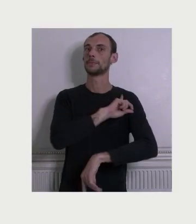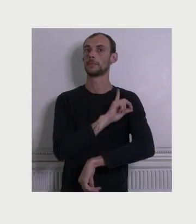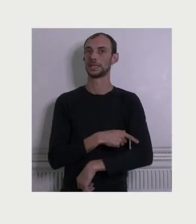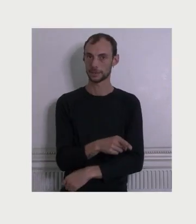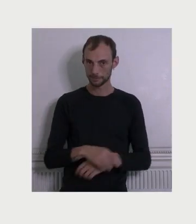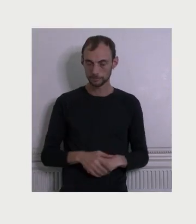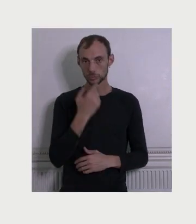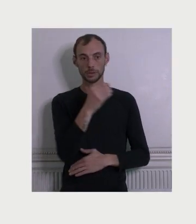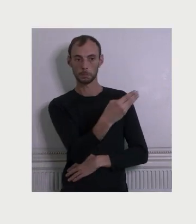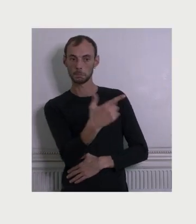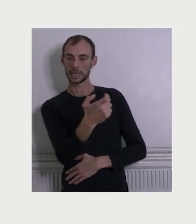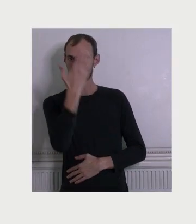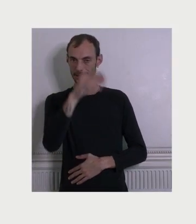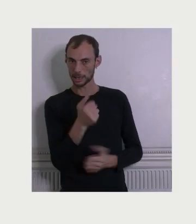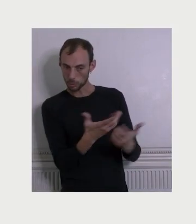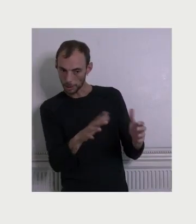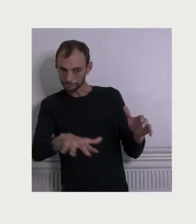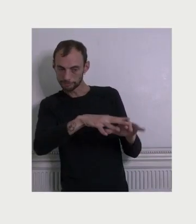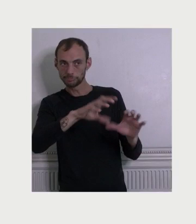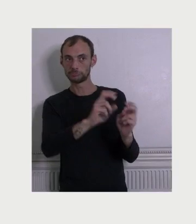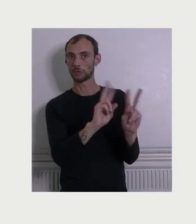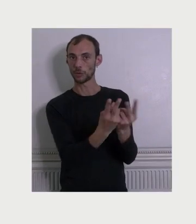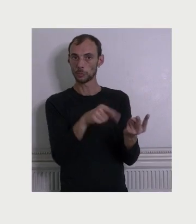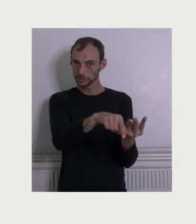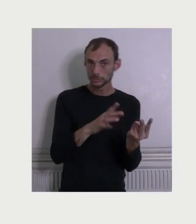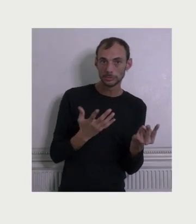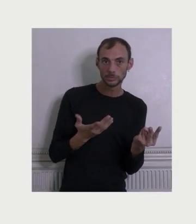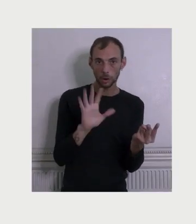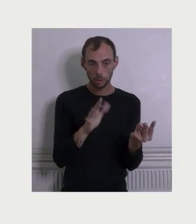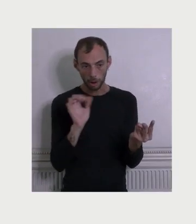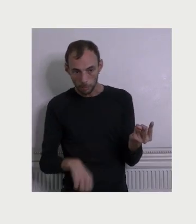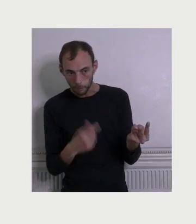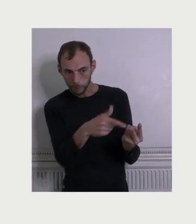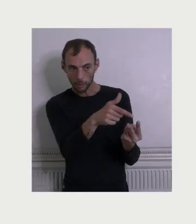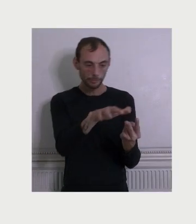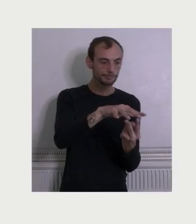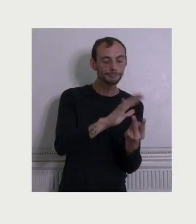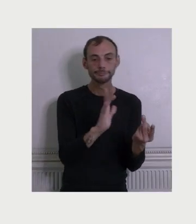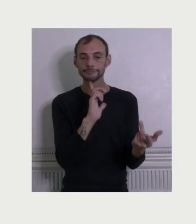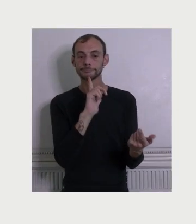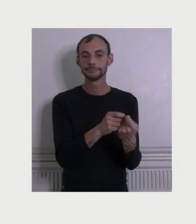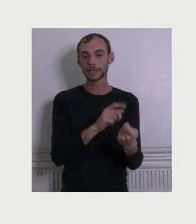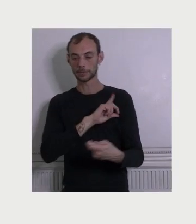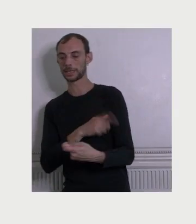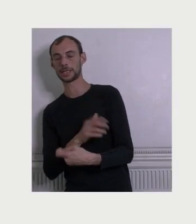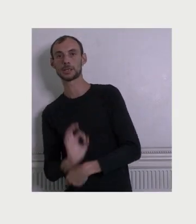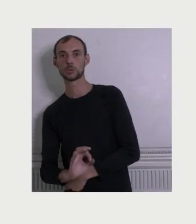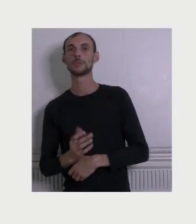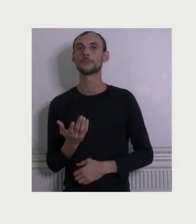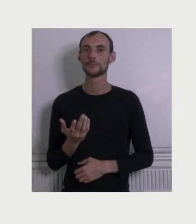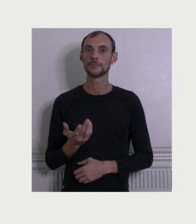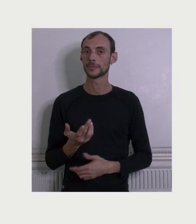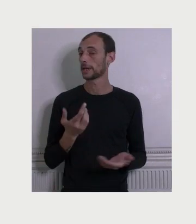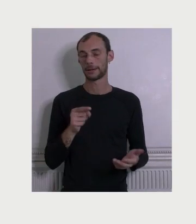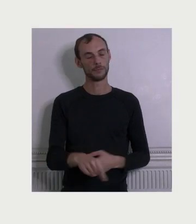le moins cher des 28 communes de Bordeaux Métropole, avec 27 euros d'énergie et par